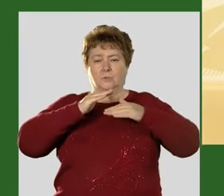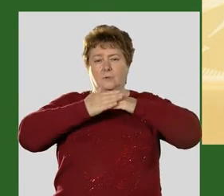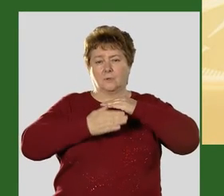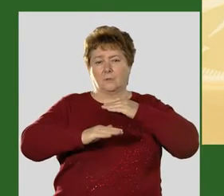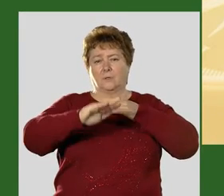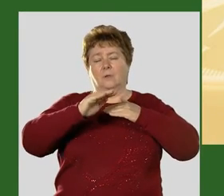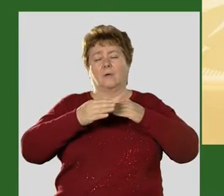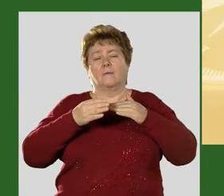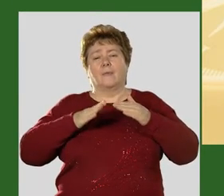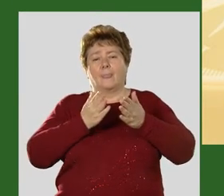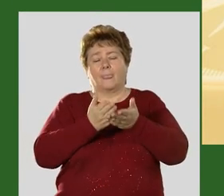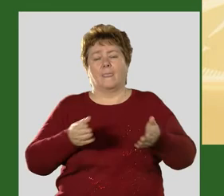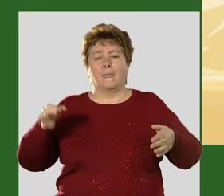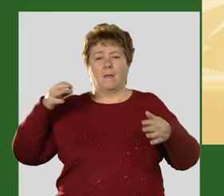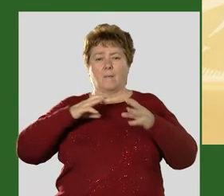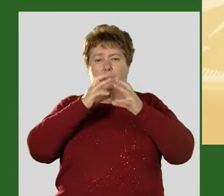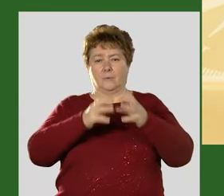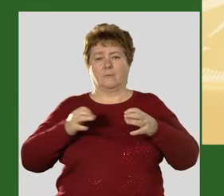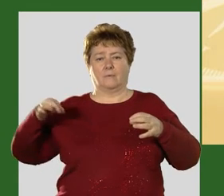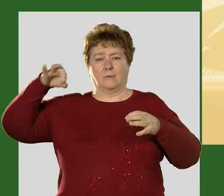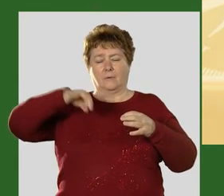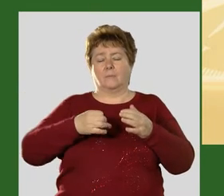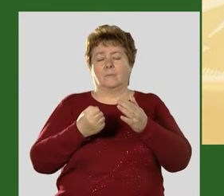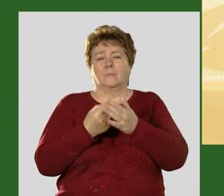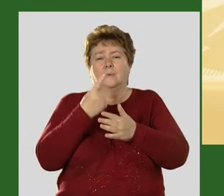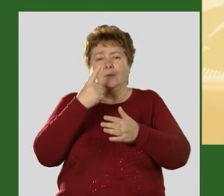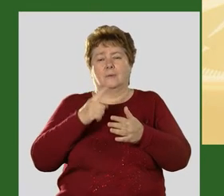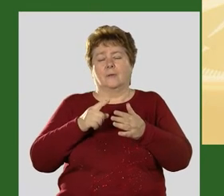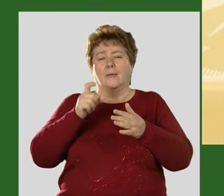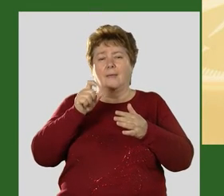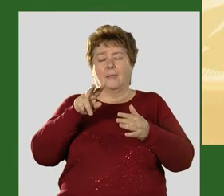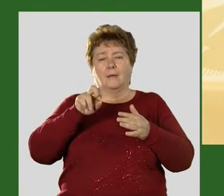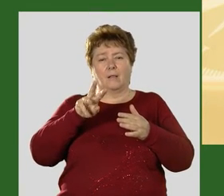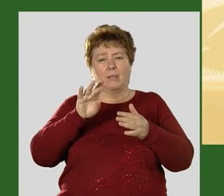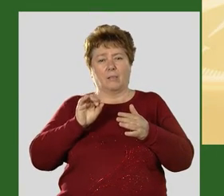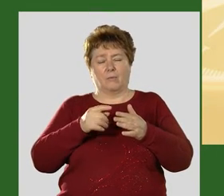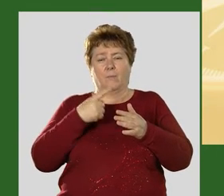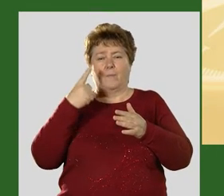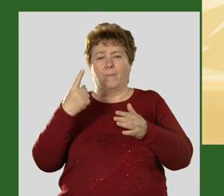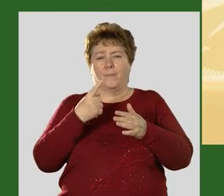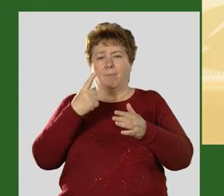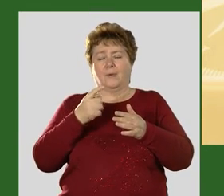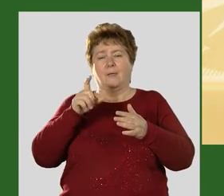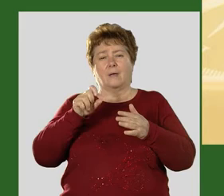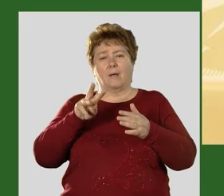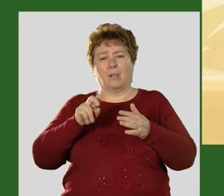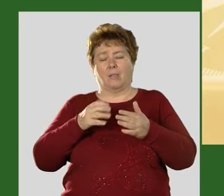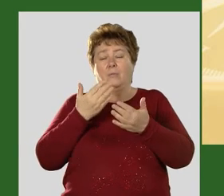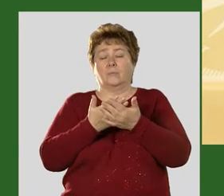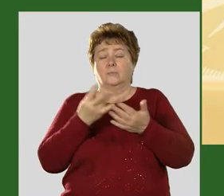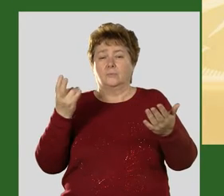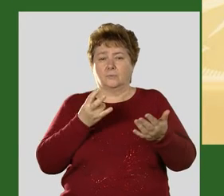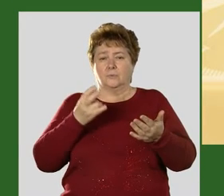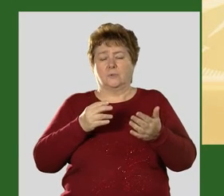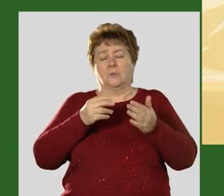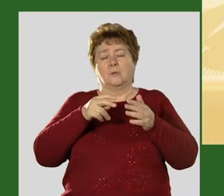дна Мирового океана началось при изобретении эхолота. Первоначально эхолот был предназначен